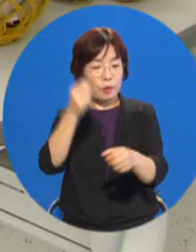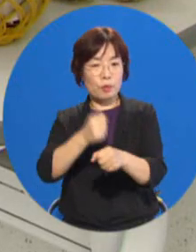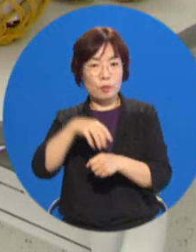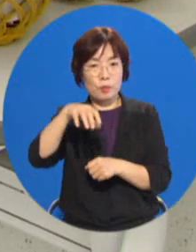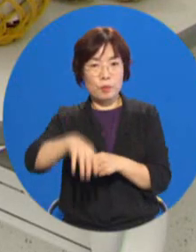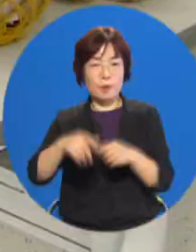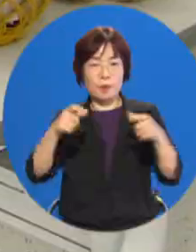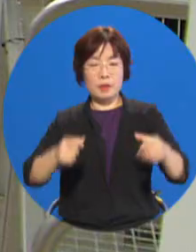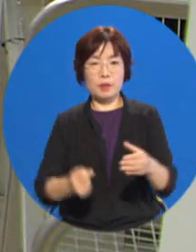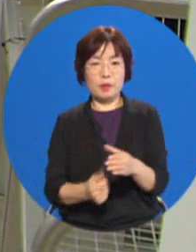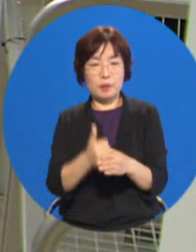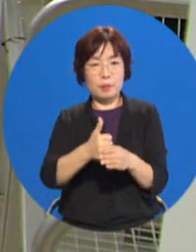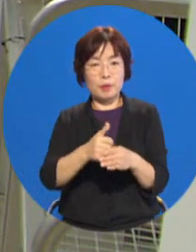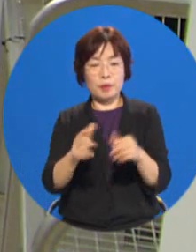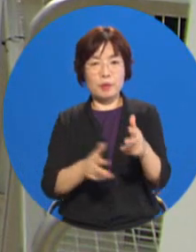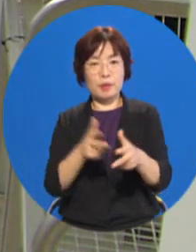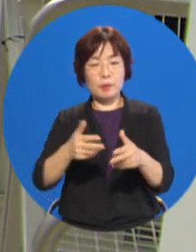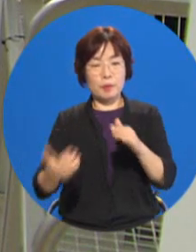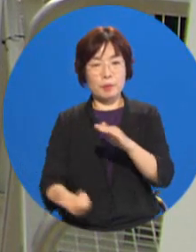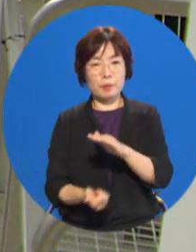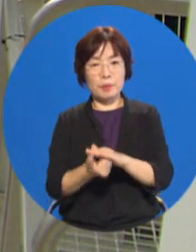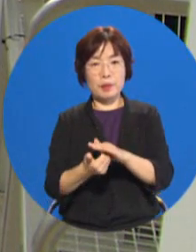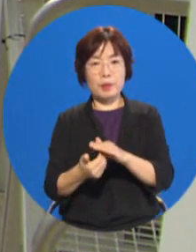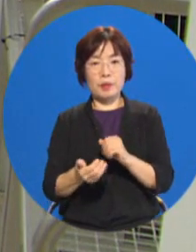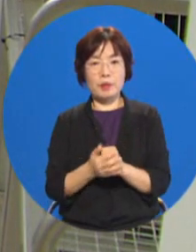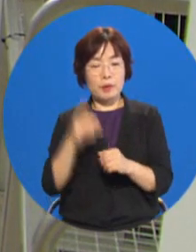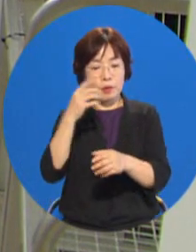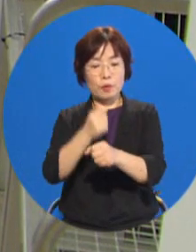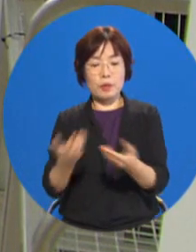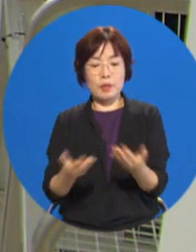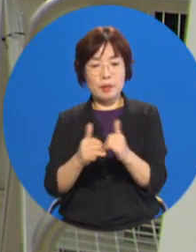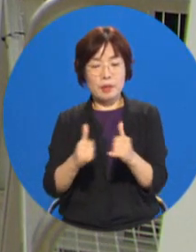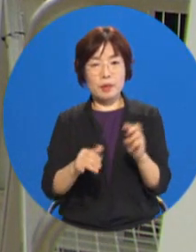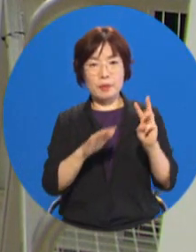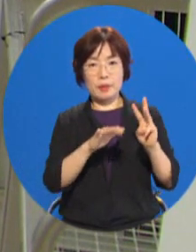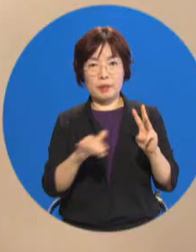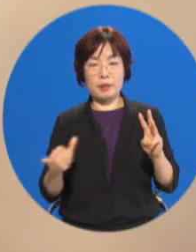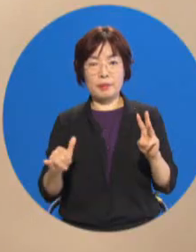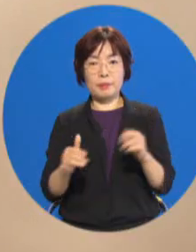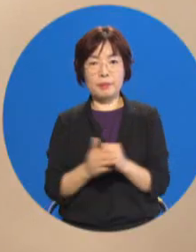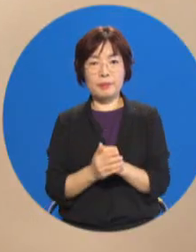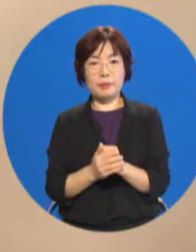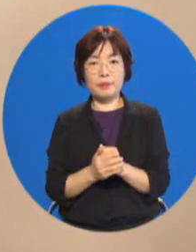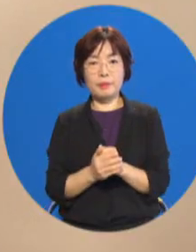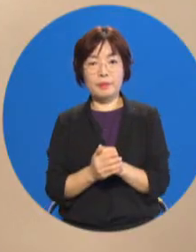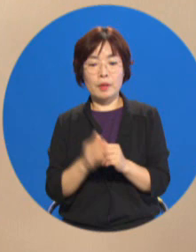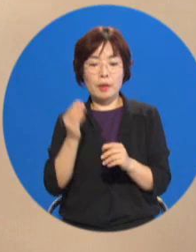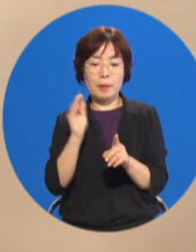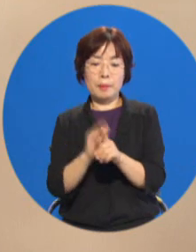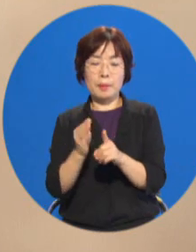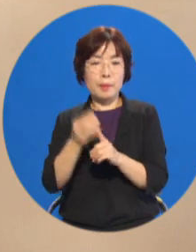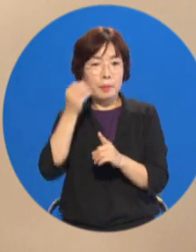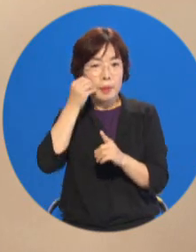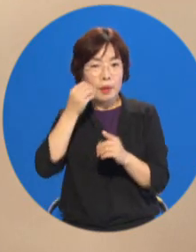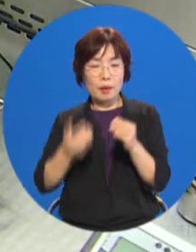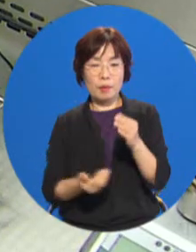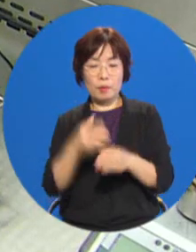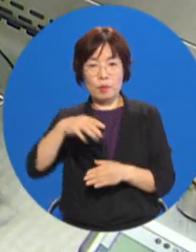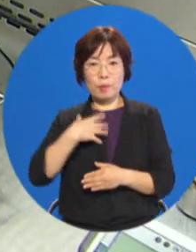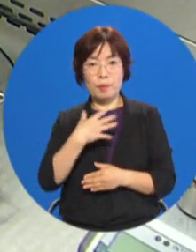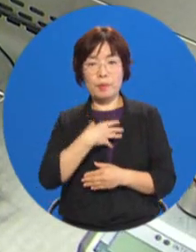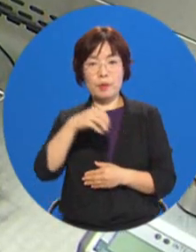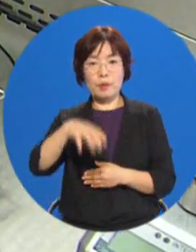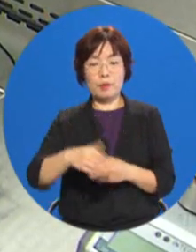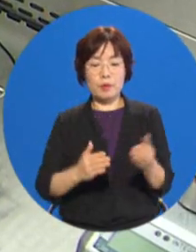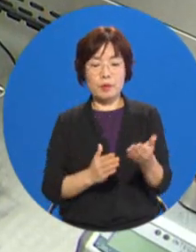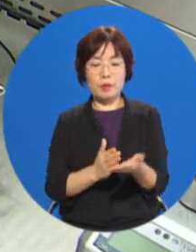사업으로 거둔 성과입니다. 그런데 이곳 연구 인력은 고작 3명. 이 때문에 마늘 양파 주산지인 무안에